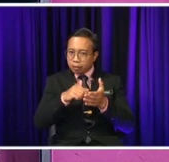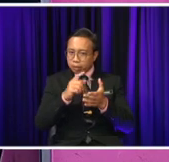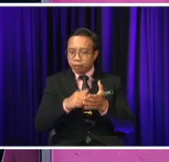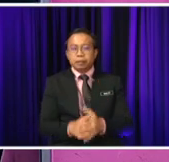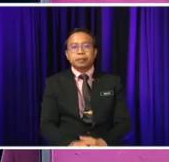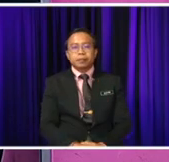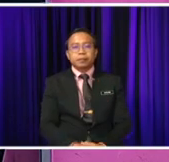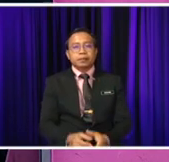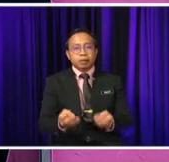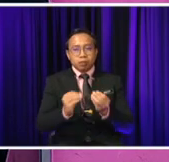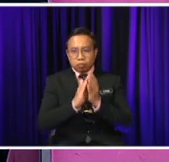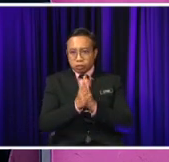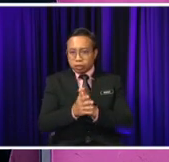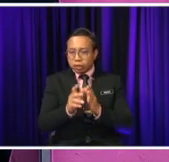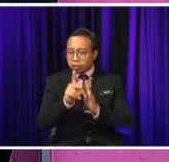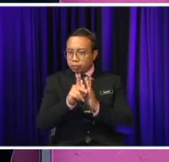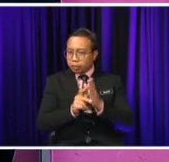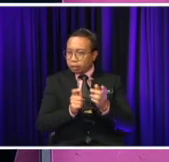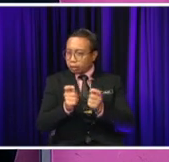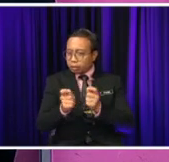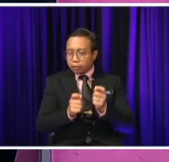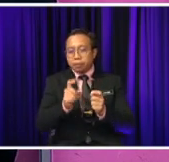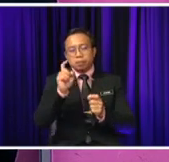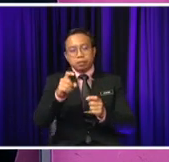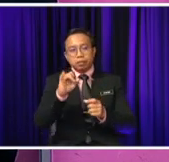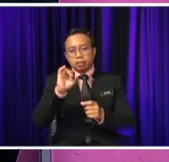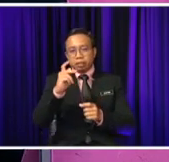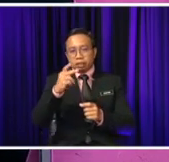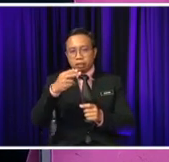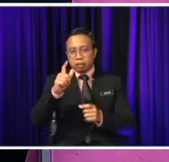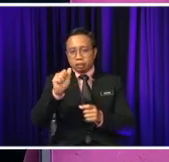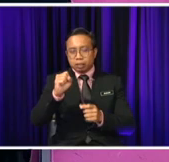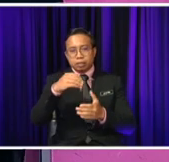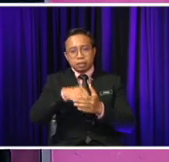pentabiyah nah jadi pengurus yang baik dalam diri